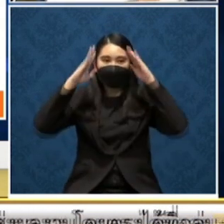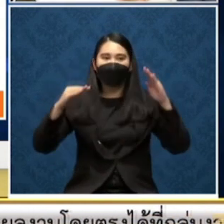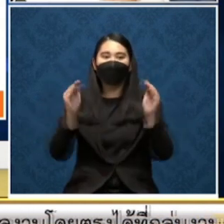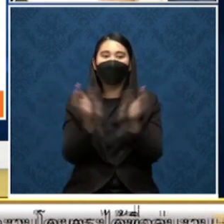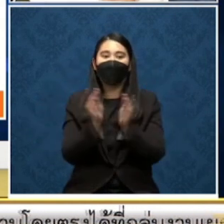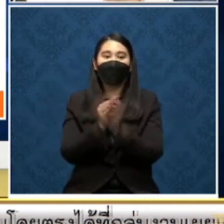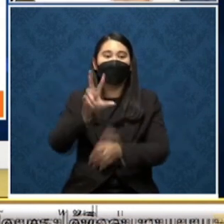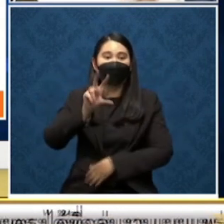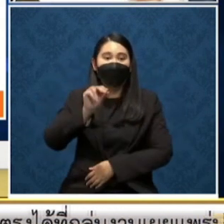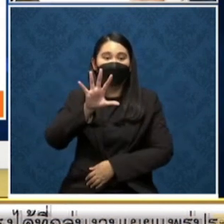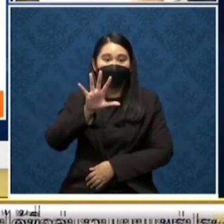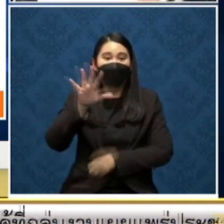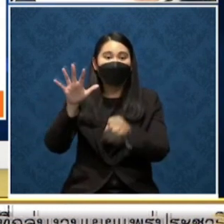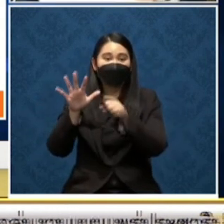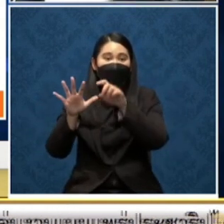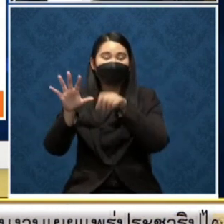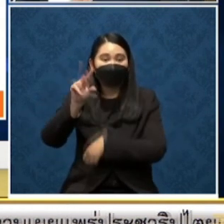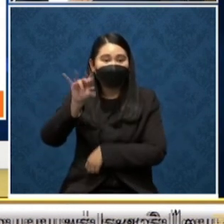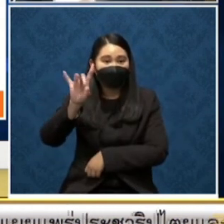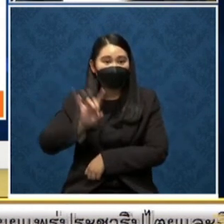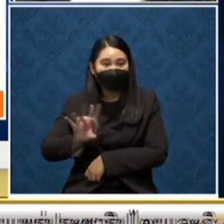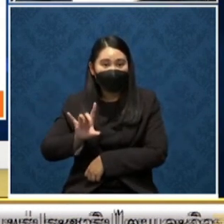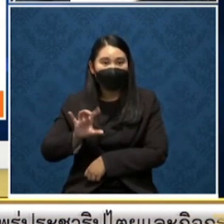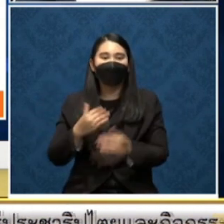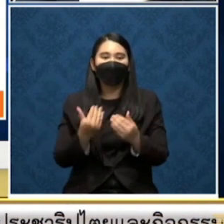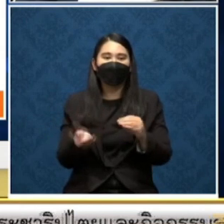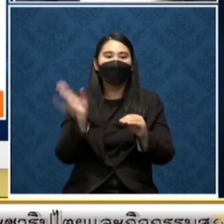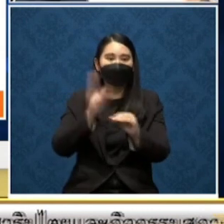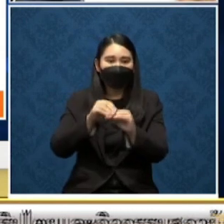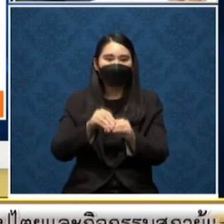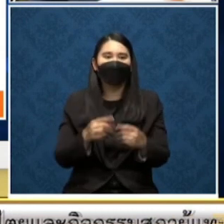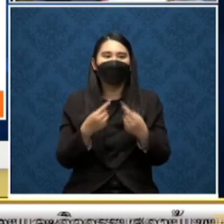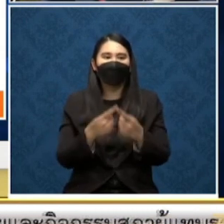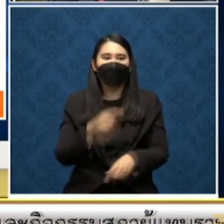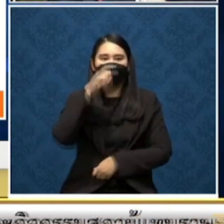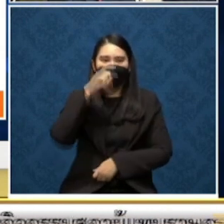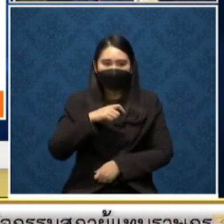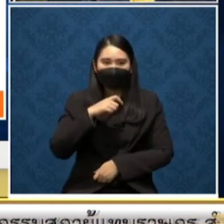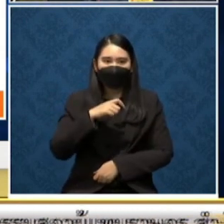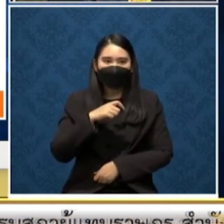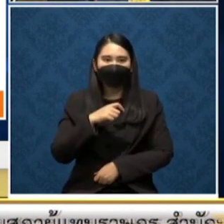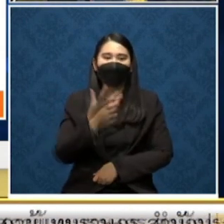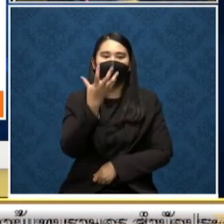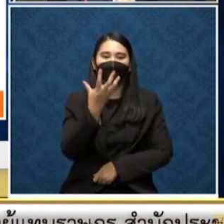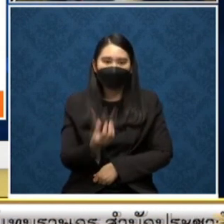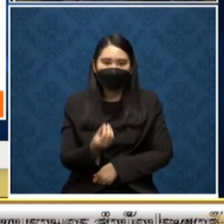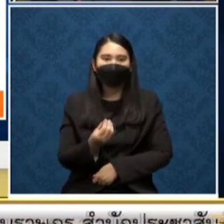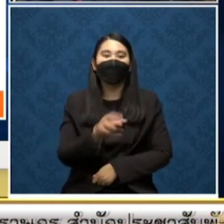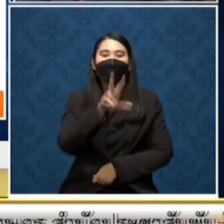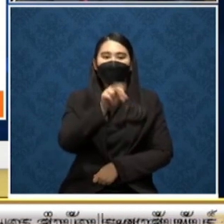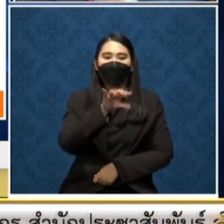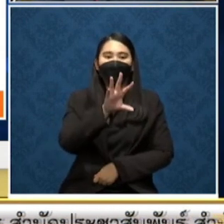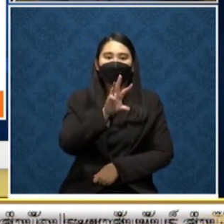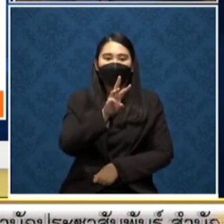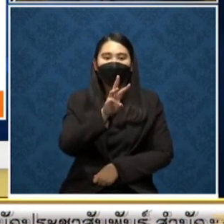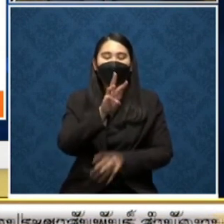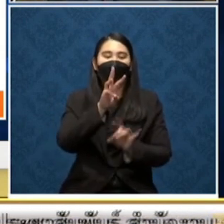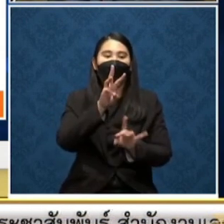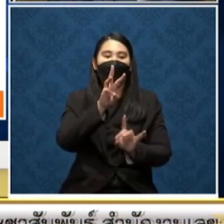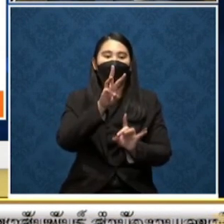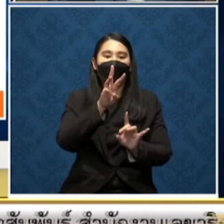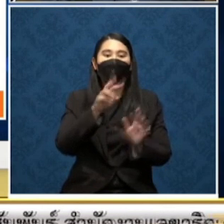ก็ช่วยเหลือสนับสนุนผลิตภัณฑ์ชุมชนเพราะฉะนั้นเนี่ยผมก็เลยต้องออกมายืนอยู่ด้วยลำแข้งของตนเองนะฮะเนี่ยฮะ Easy Coffee